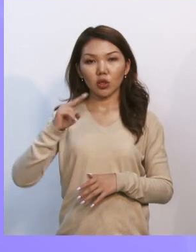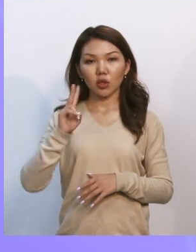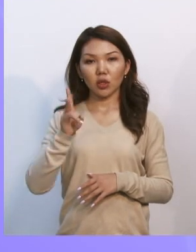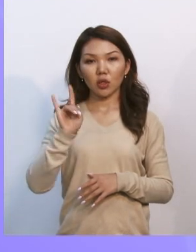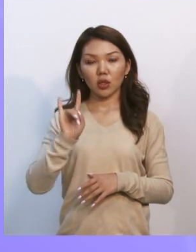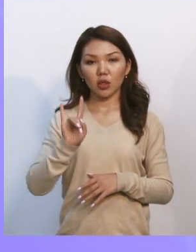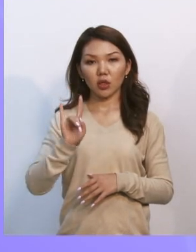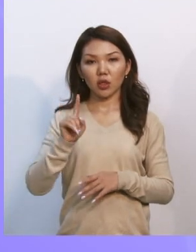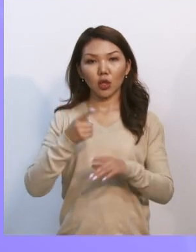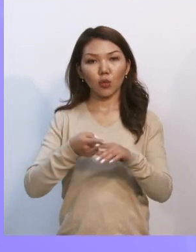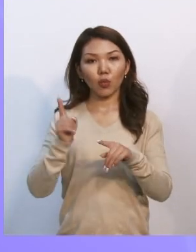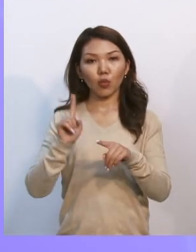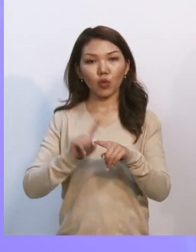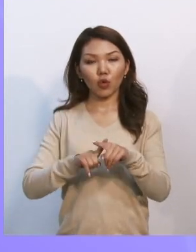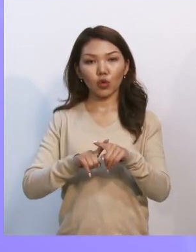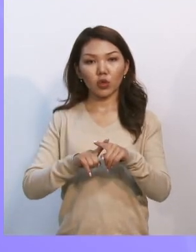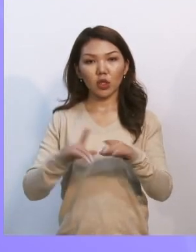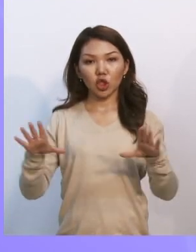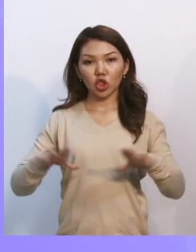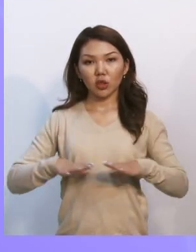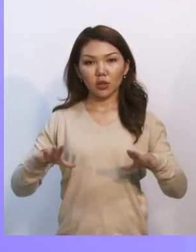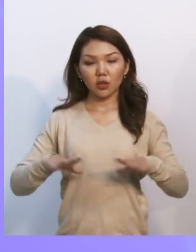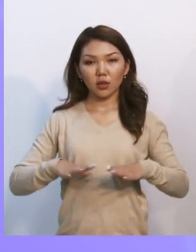Бул жылкы.